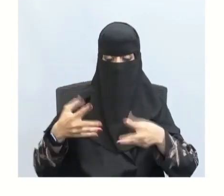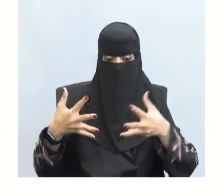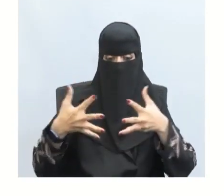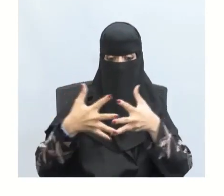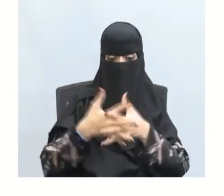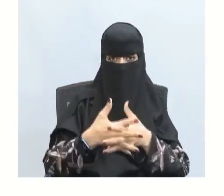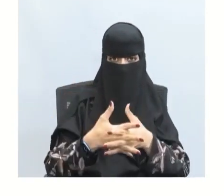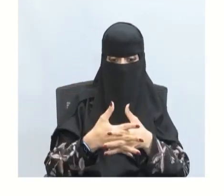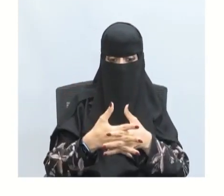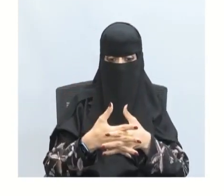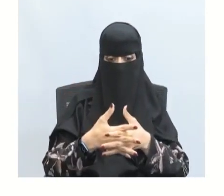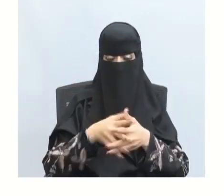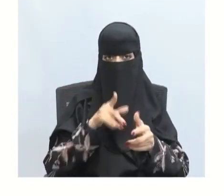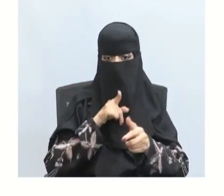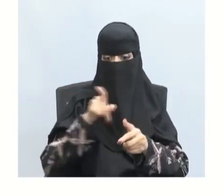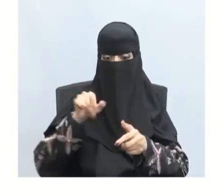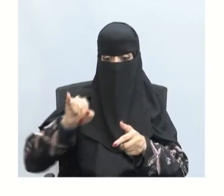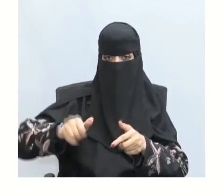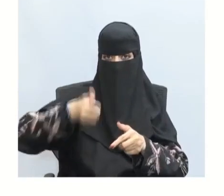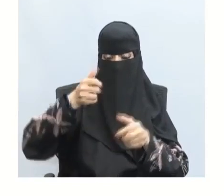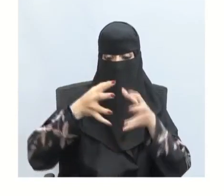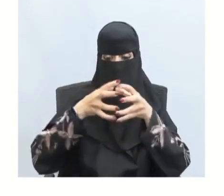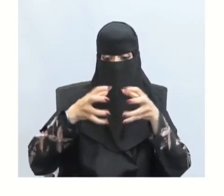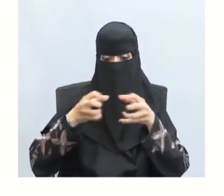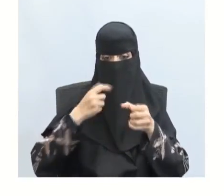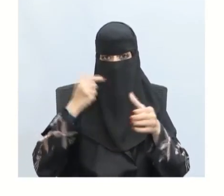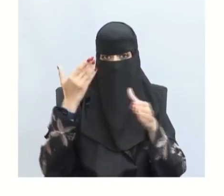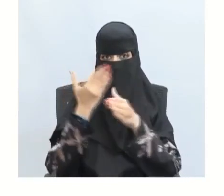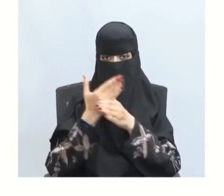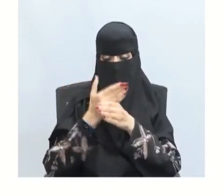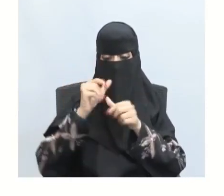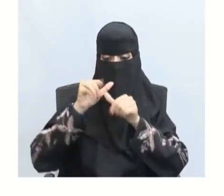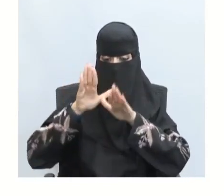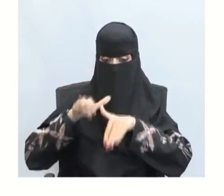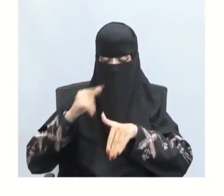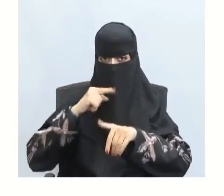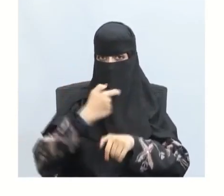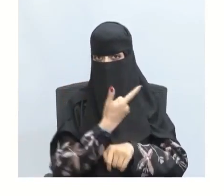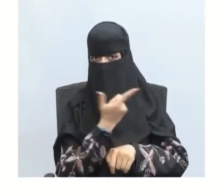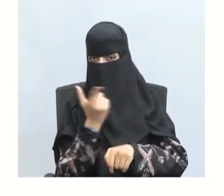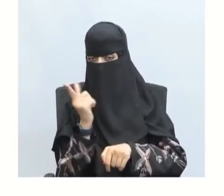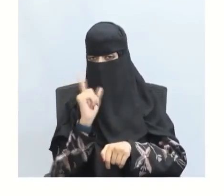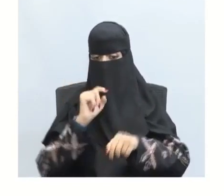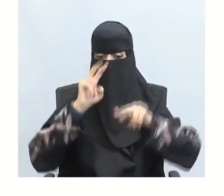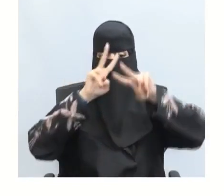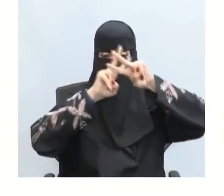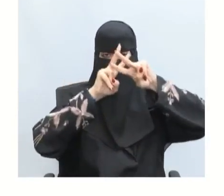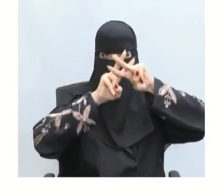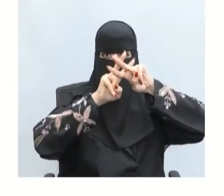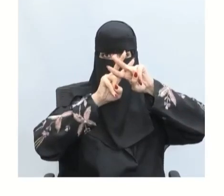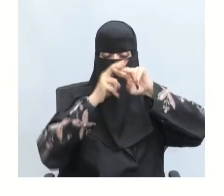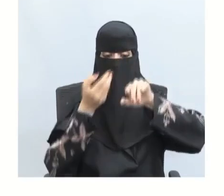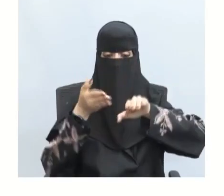يبدا الاندماج وهذا ما يفسر سبب تواجد